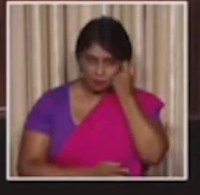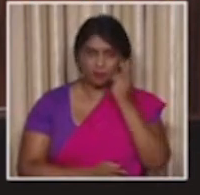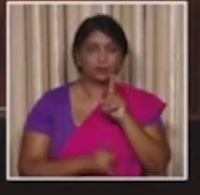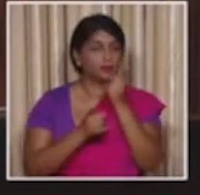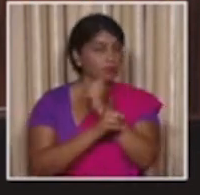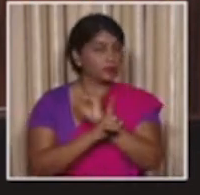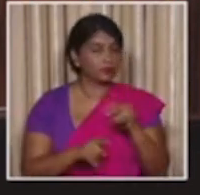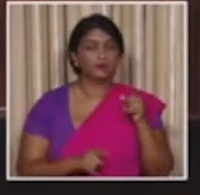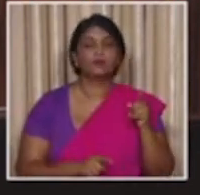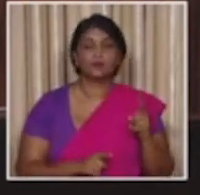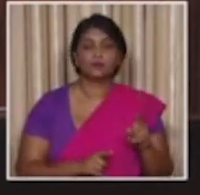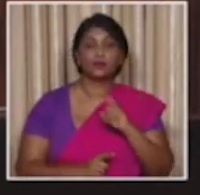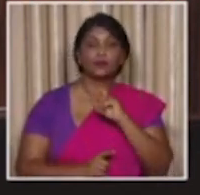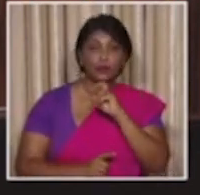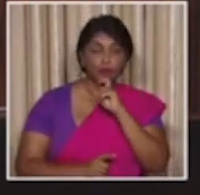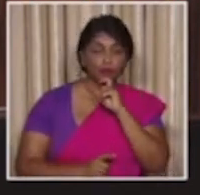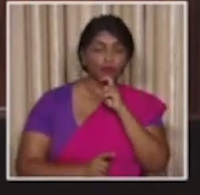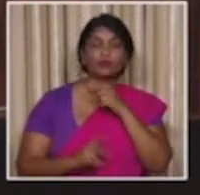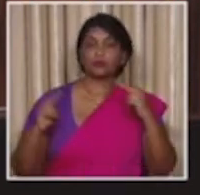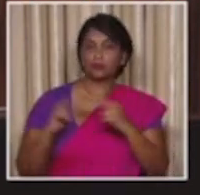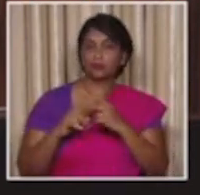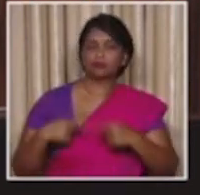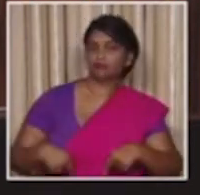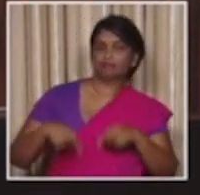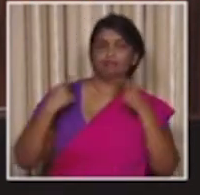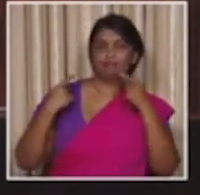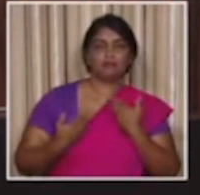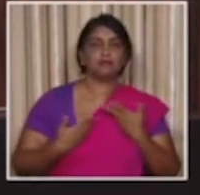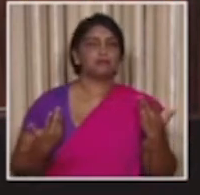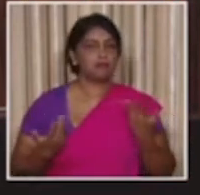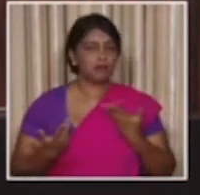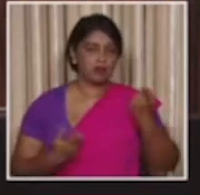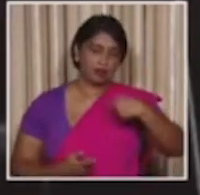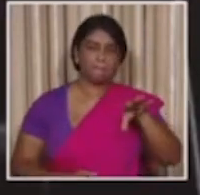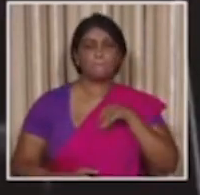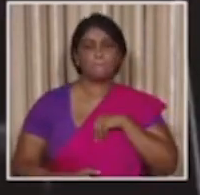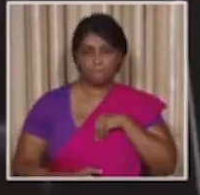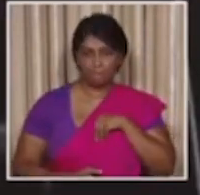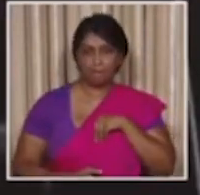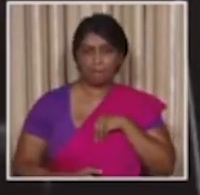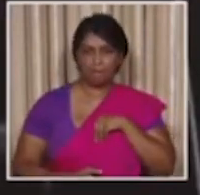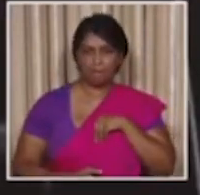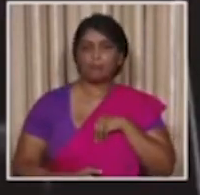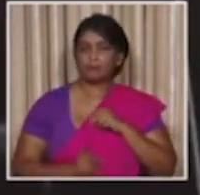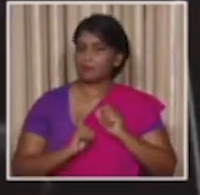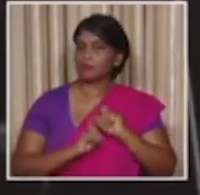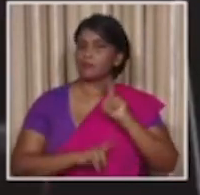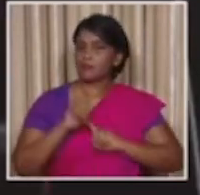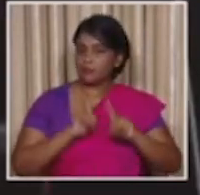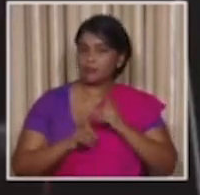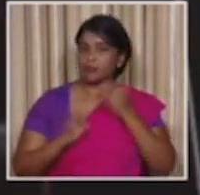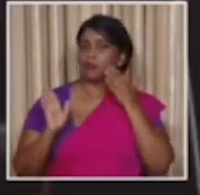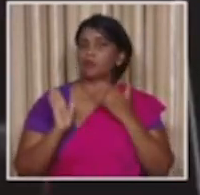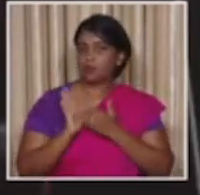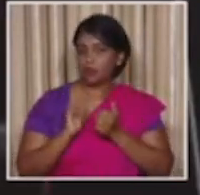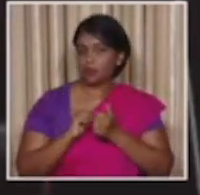කෙලින්ම අධිකරණය හමුවේ අභියෝගයට ලක් කරන්න බෑ. ඒක කවුරුත් පිළිගන්නවා. ඒක පාර්ලිමේන්තුවේ ක්ෂේත්‍රය